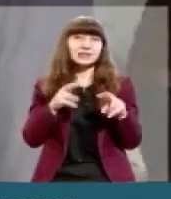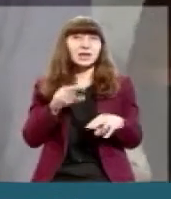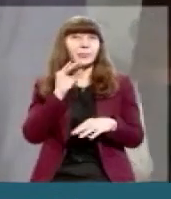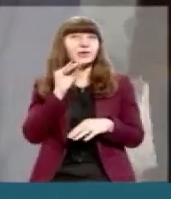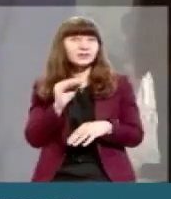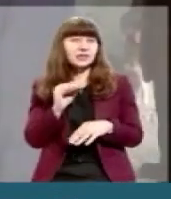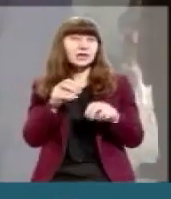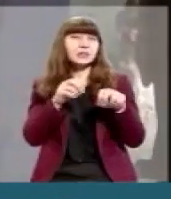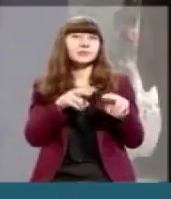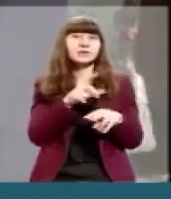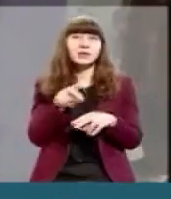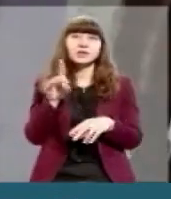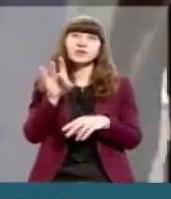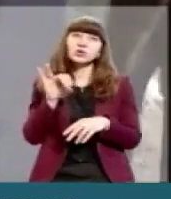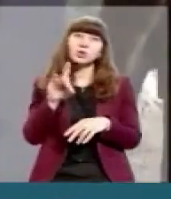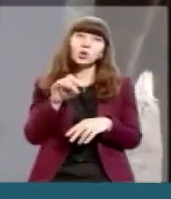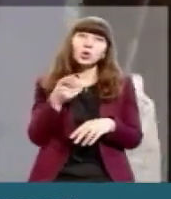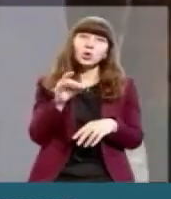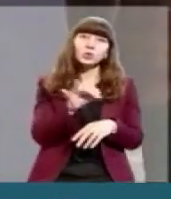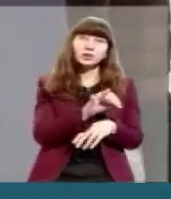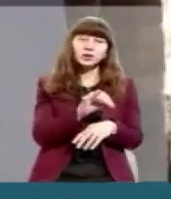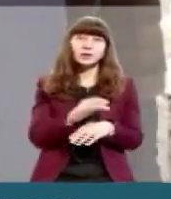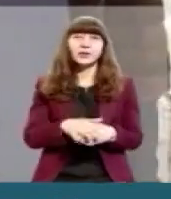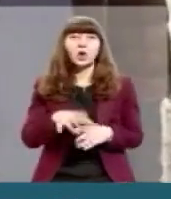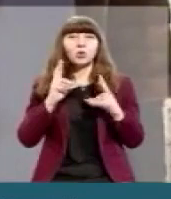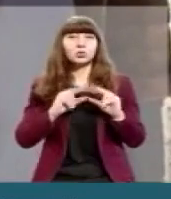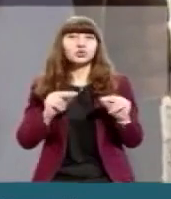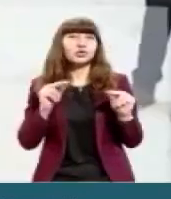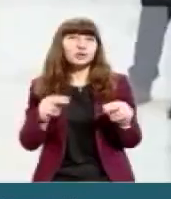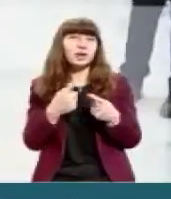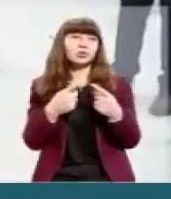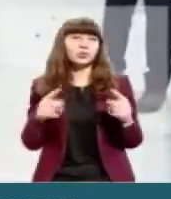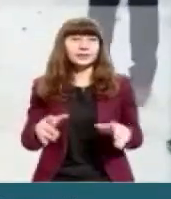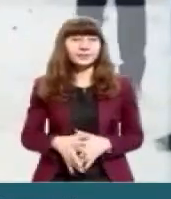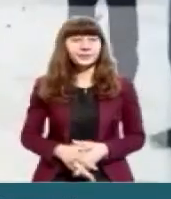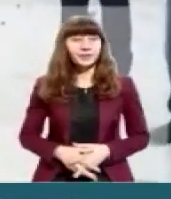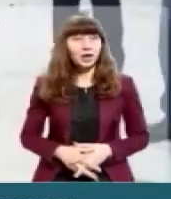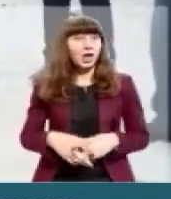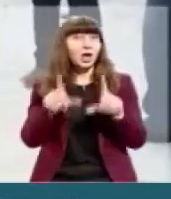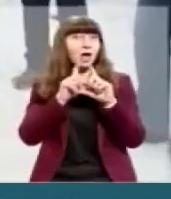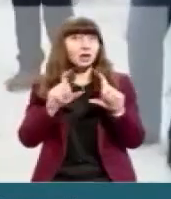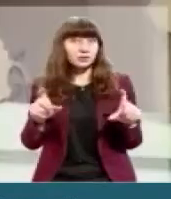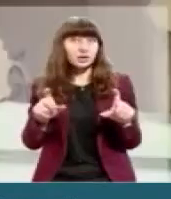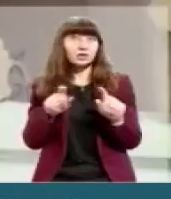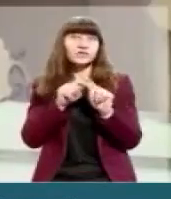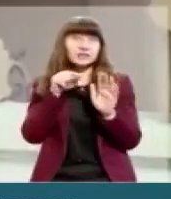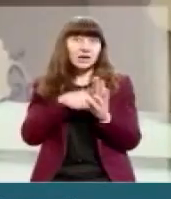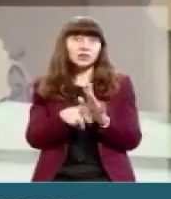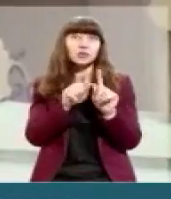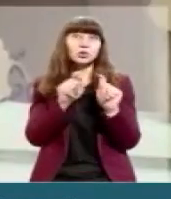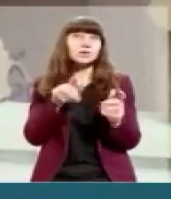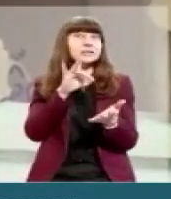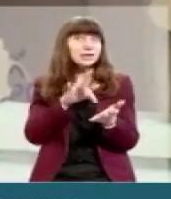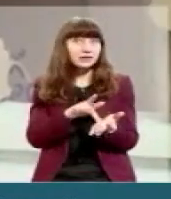Специалисты – это дефектологи, специалисты узкой направленности. Также в здании откроют центр активного долголетия. В